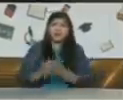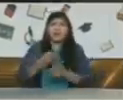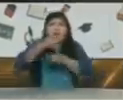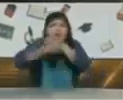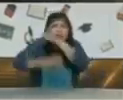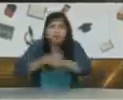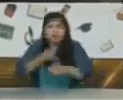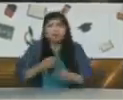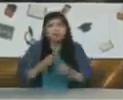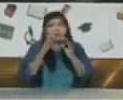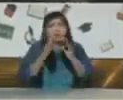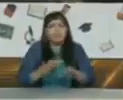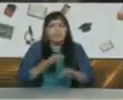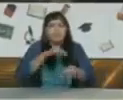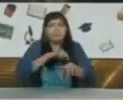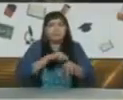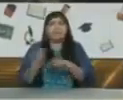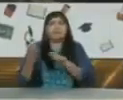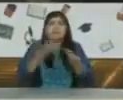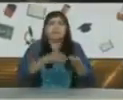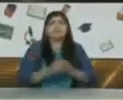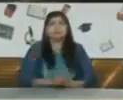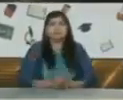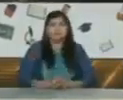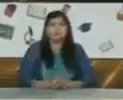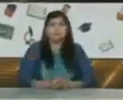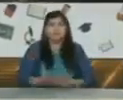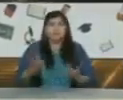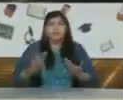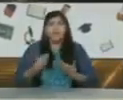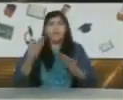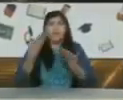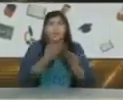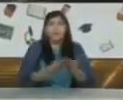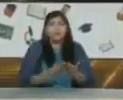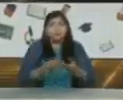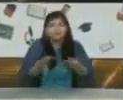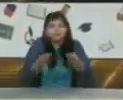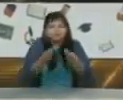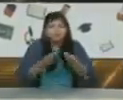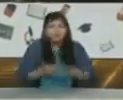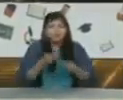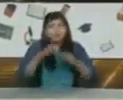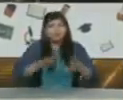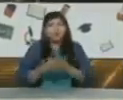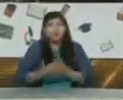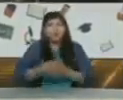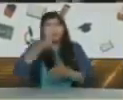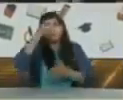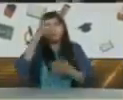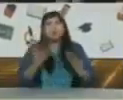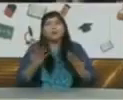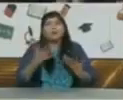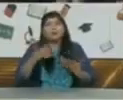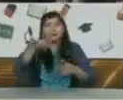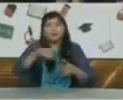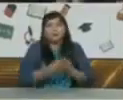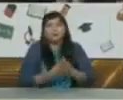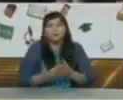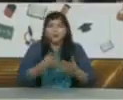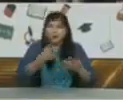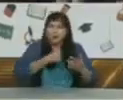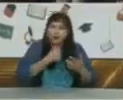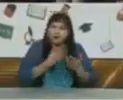का उत्तम अवसर है, एक अपॉर्चुनिटी है। समस्या तब होती है जब